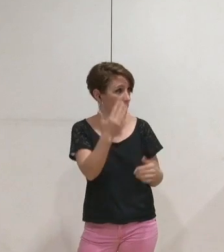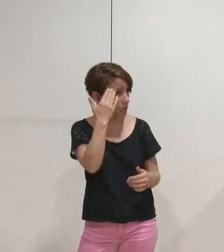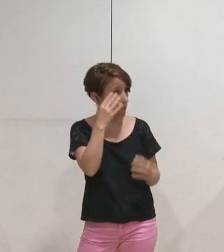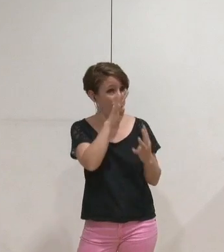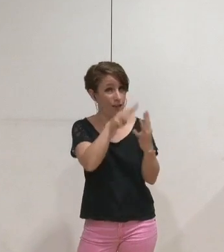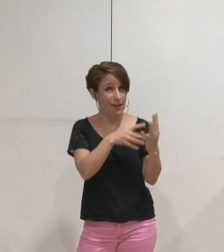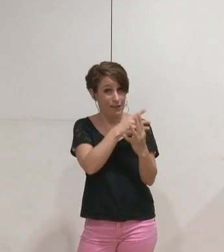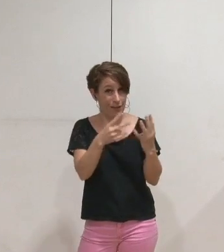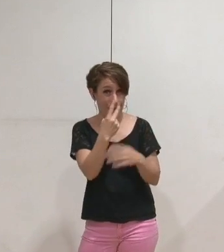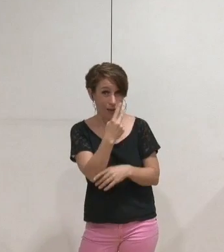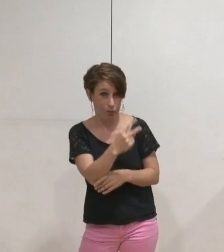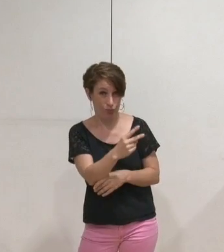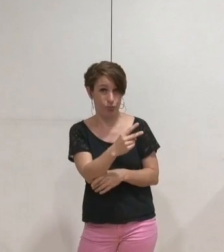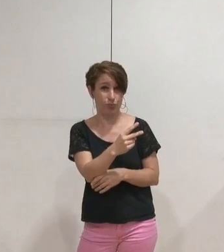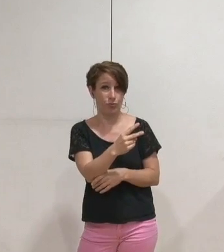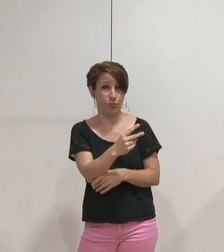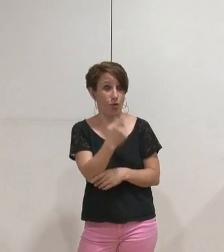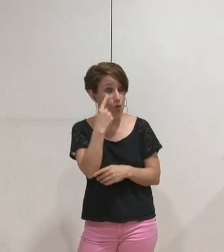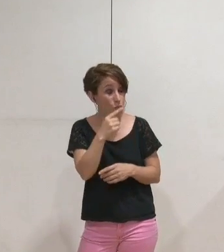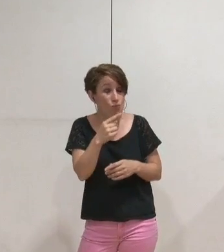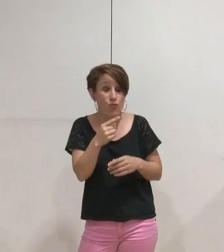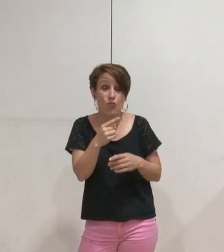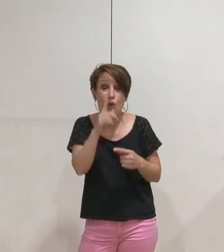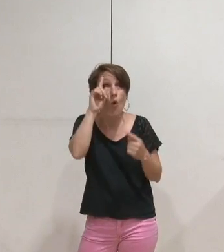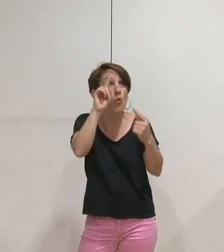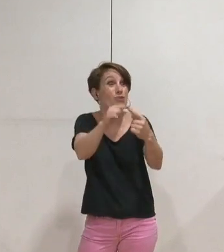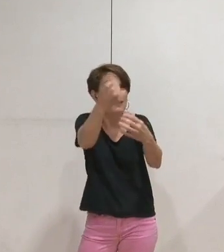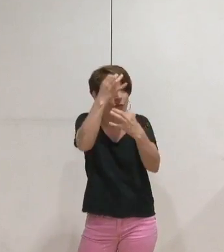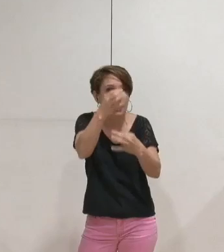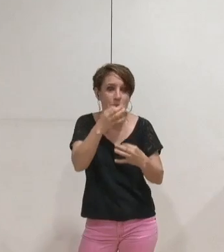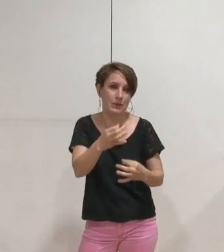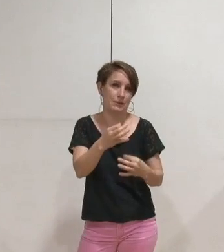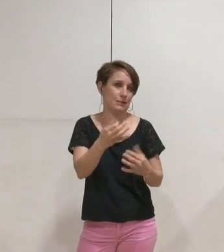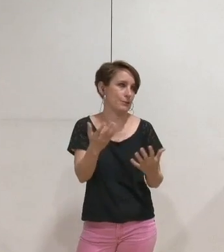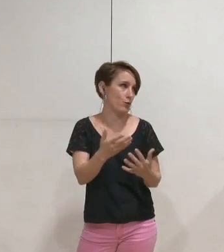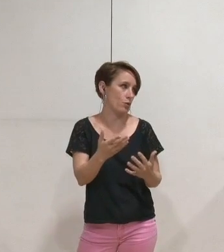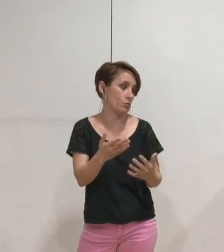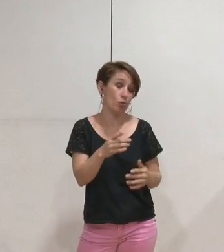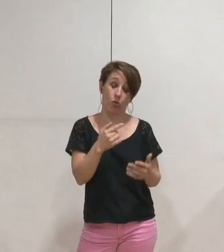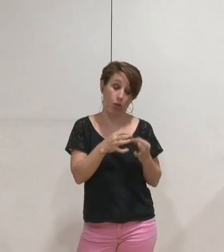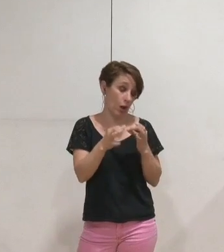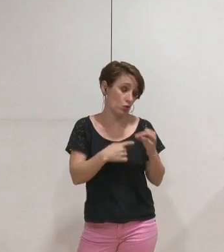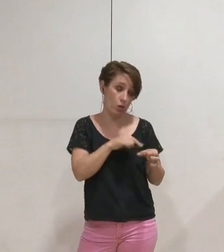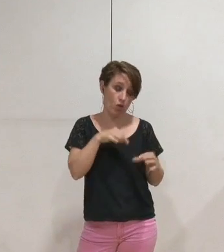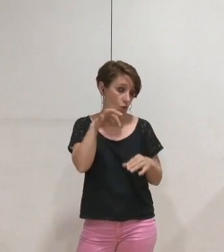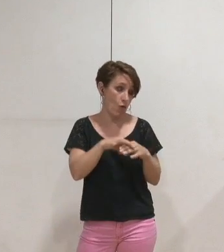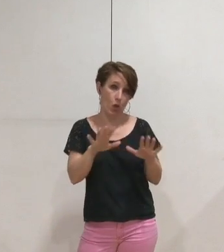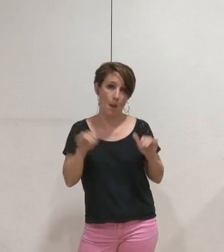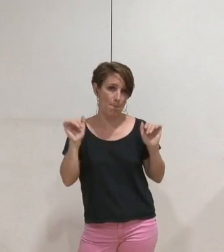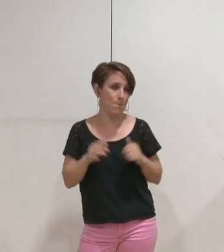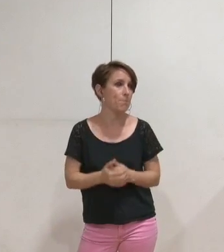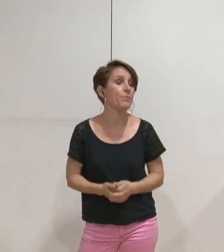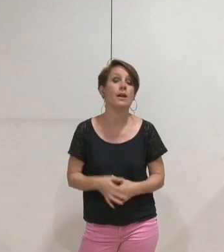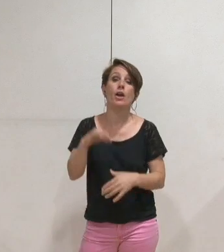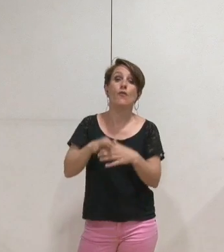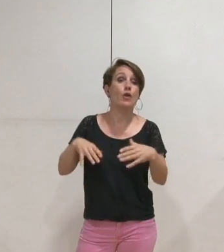une politique dans les différents domaines donc nousous abstiendrons également sur cette délibération bien je la mets au voix qui ne prend pas part